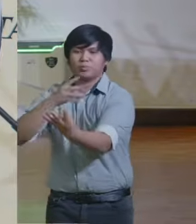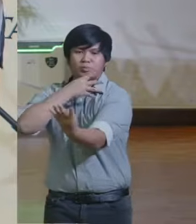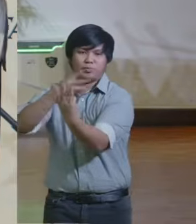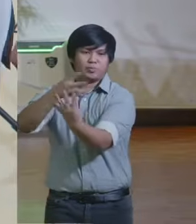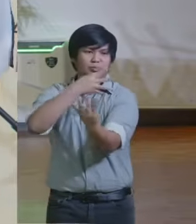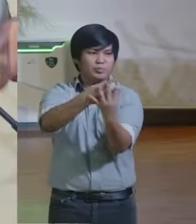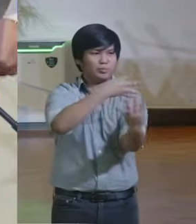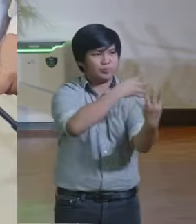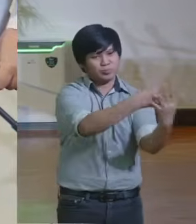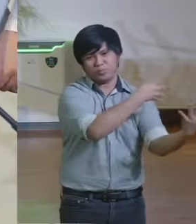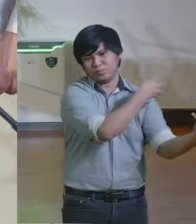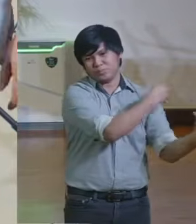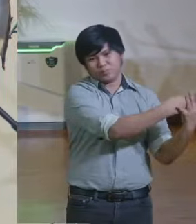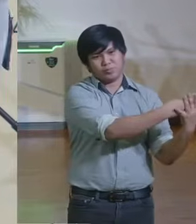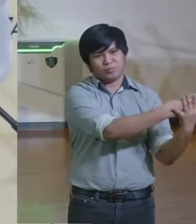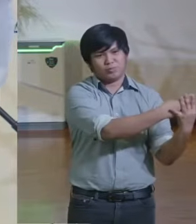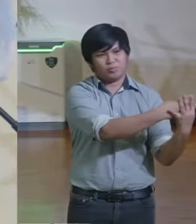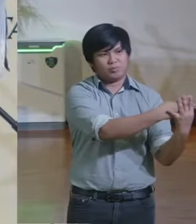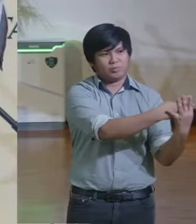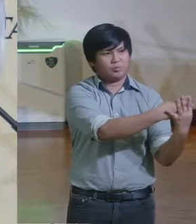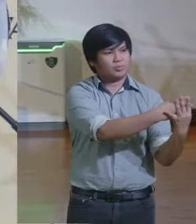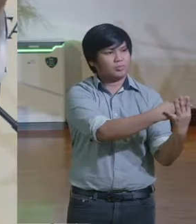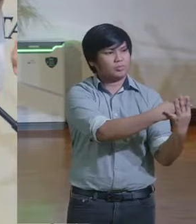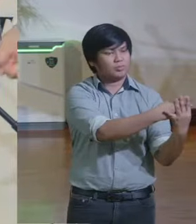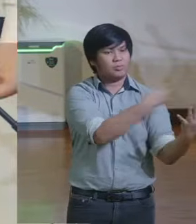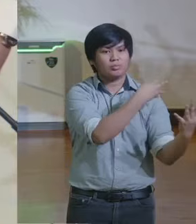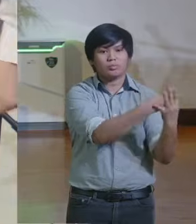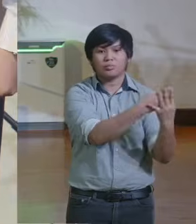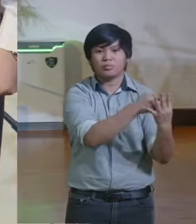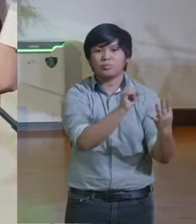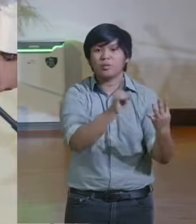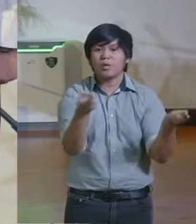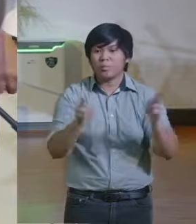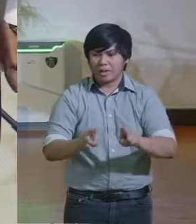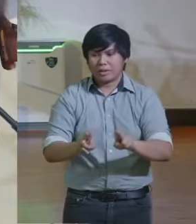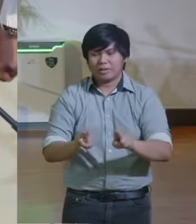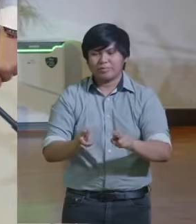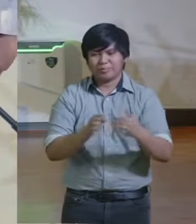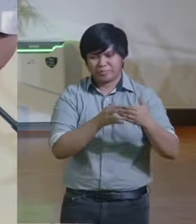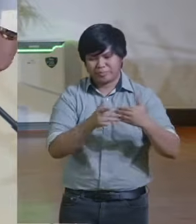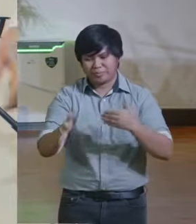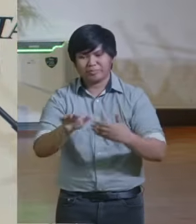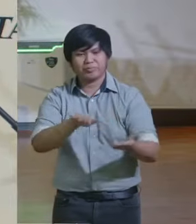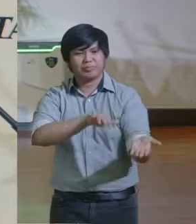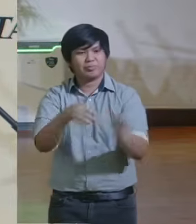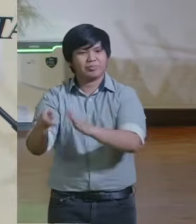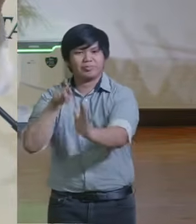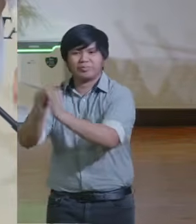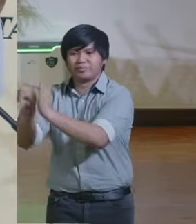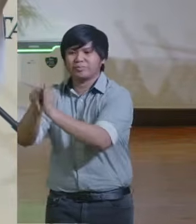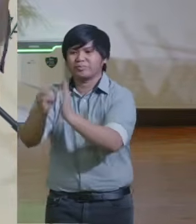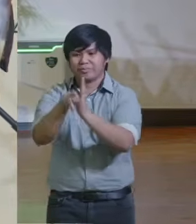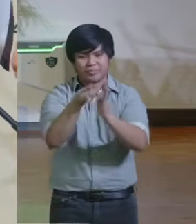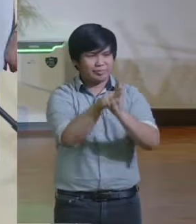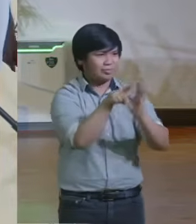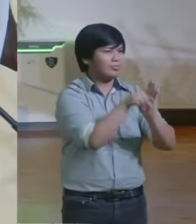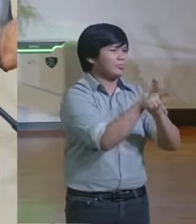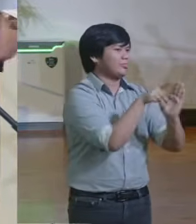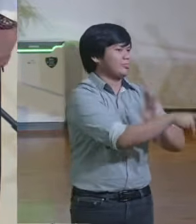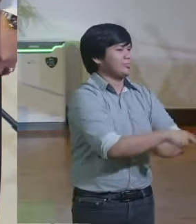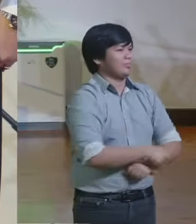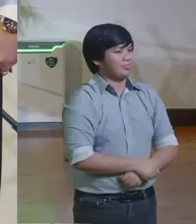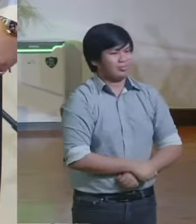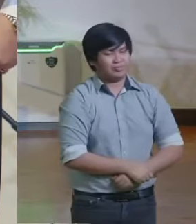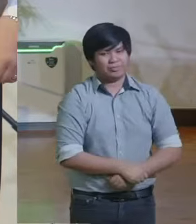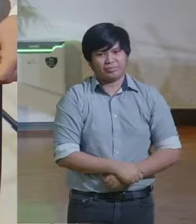sa kanila sa preso, tiyak ang kanilang kamatayan, mga kapatid. Siya ay mamamatay tao.